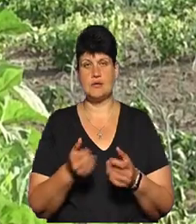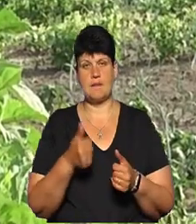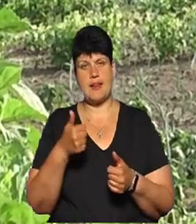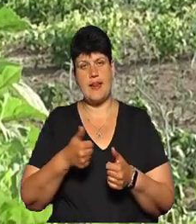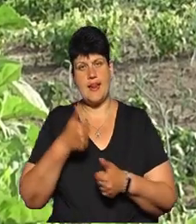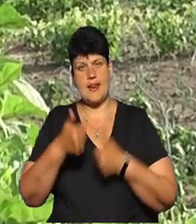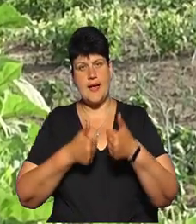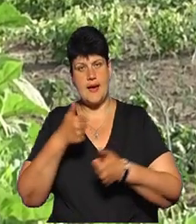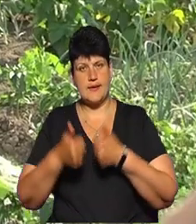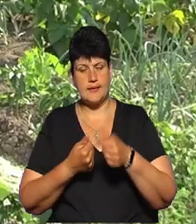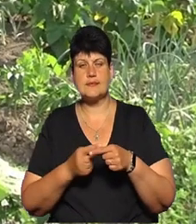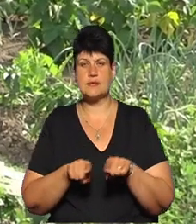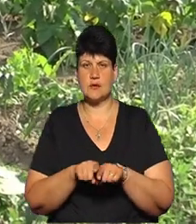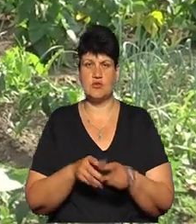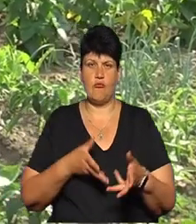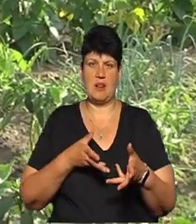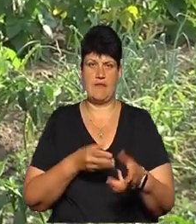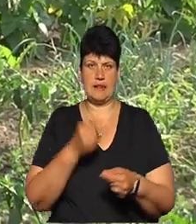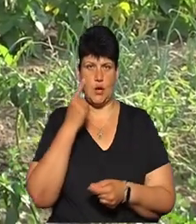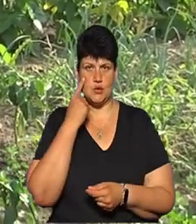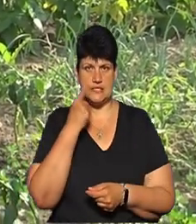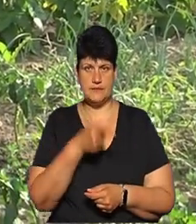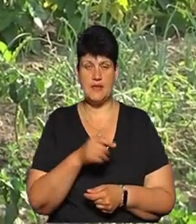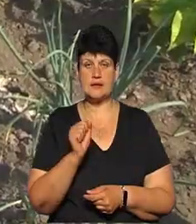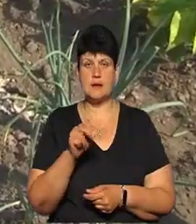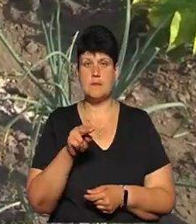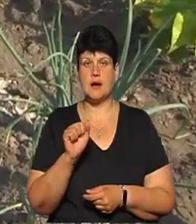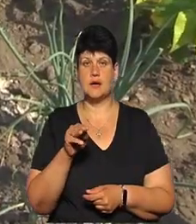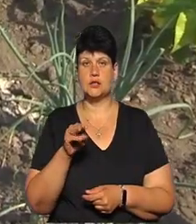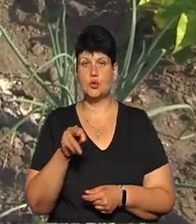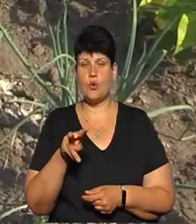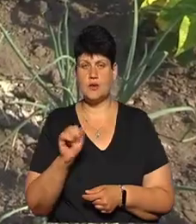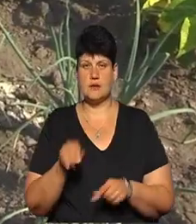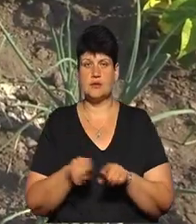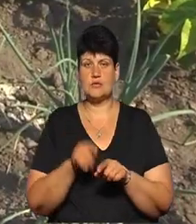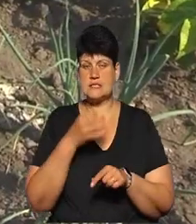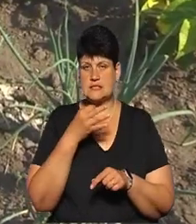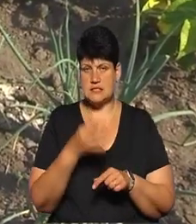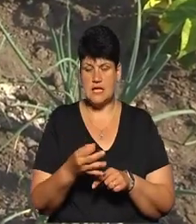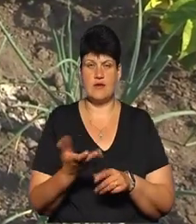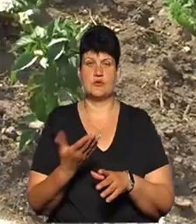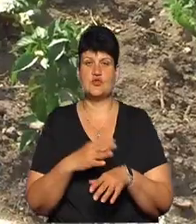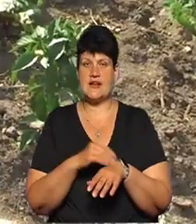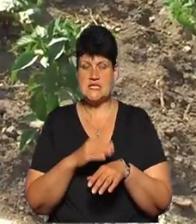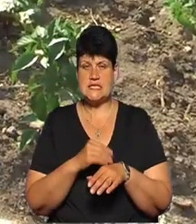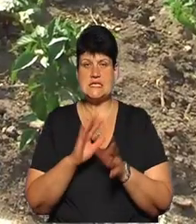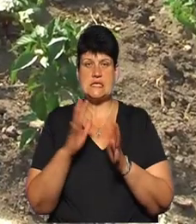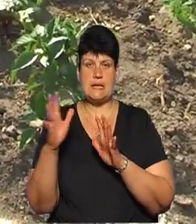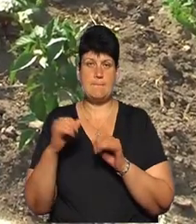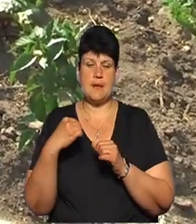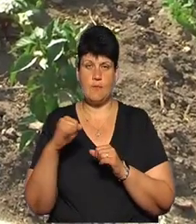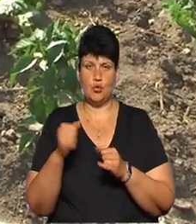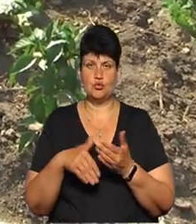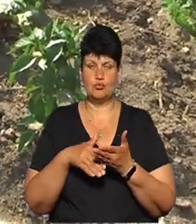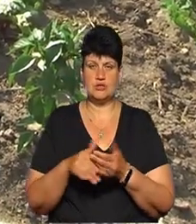це також буде впливати на оцінення. Андрій Патула розповів, також шведський проєкт «Шкільні сади перемоги» допоможе забезпечити